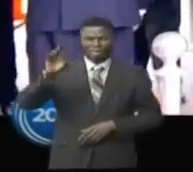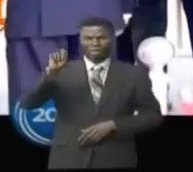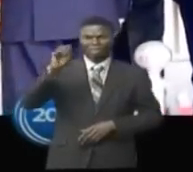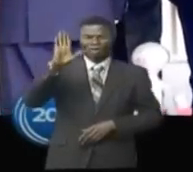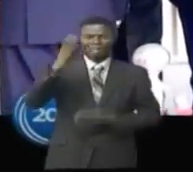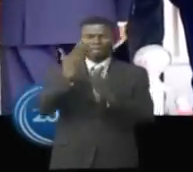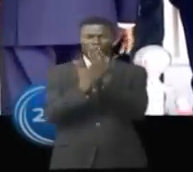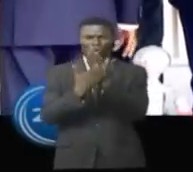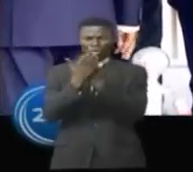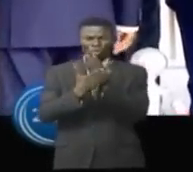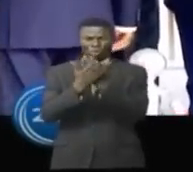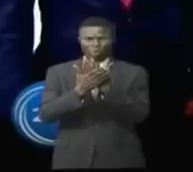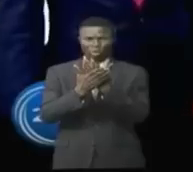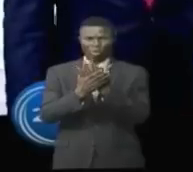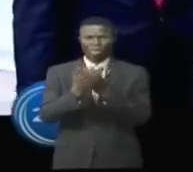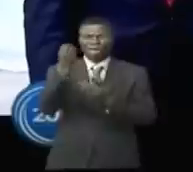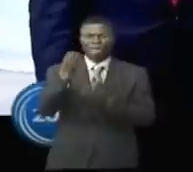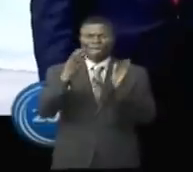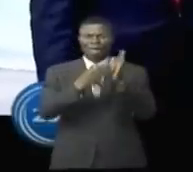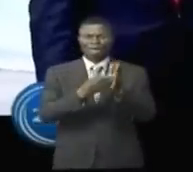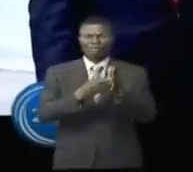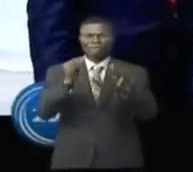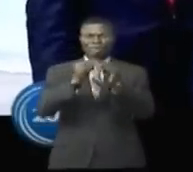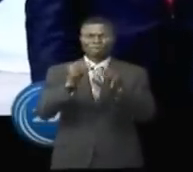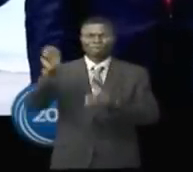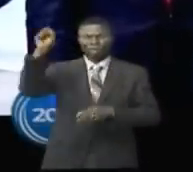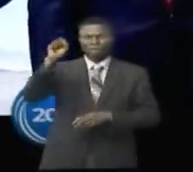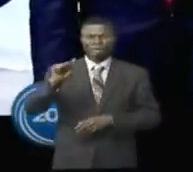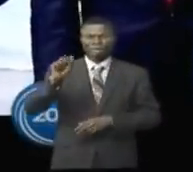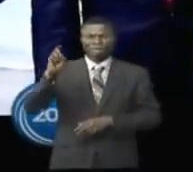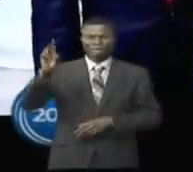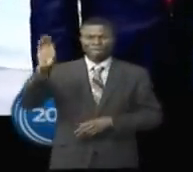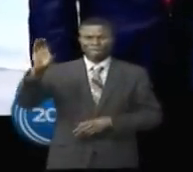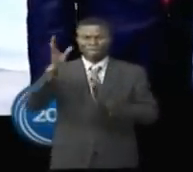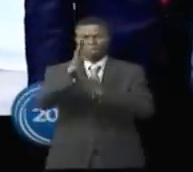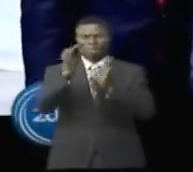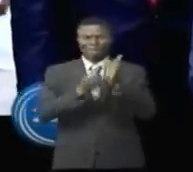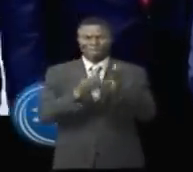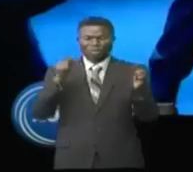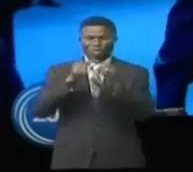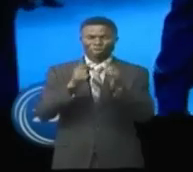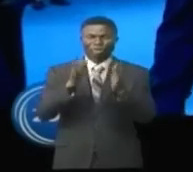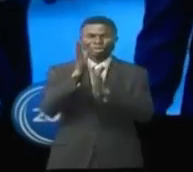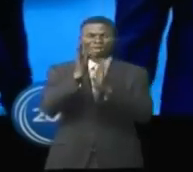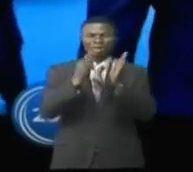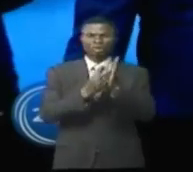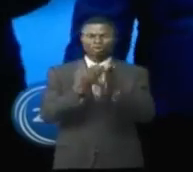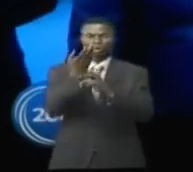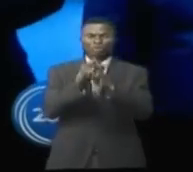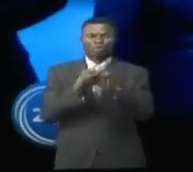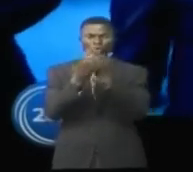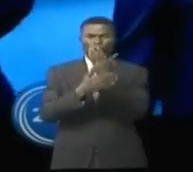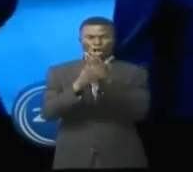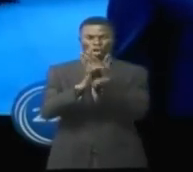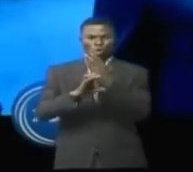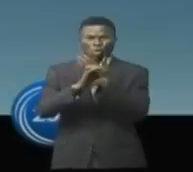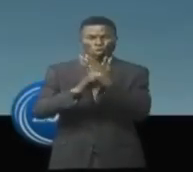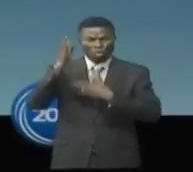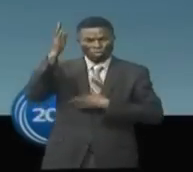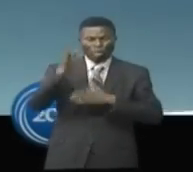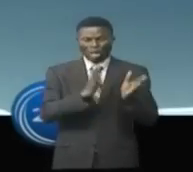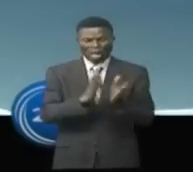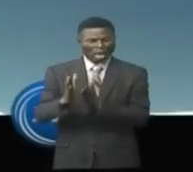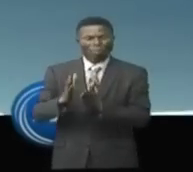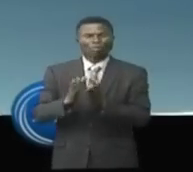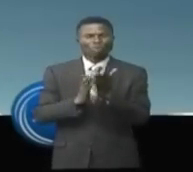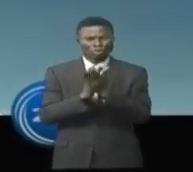juillet et du 42e sommet de la SADC prévu du 17 au 18 août prochain. Côté préparatif, tout va bon train